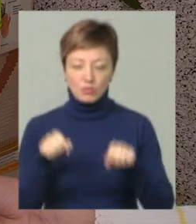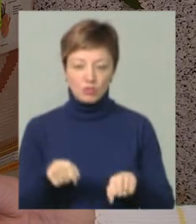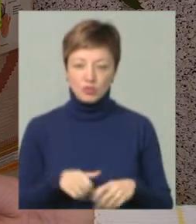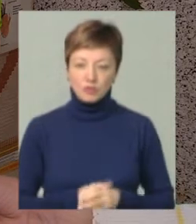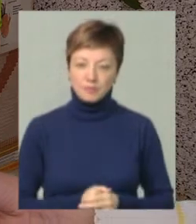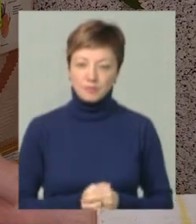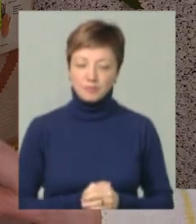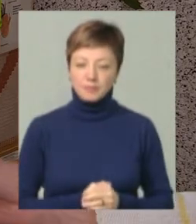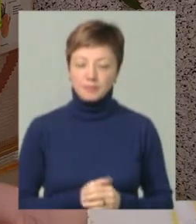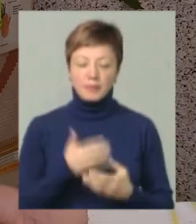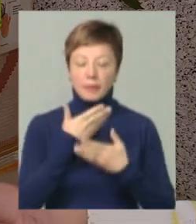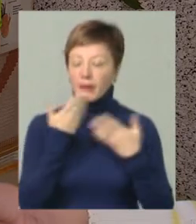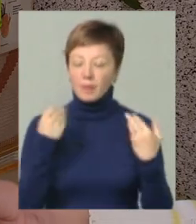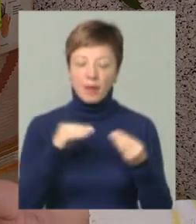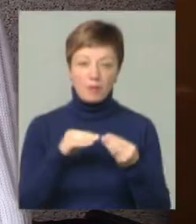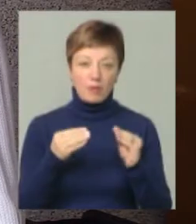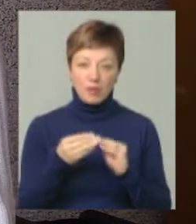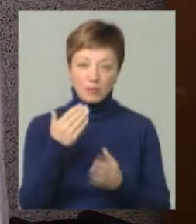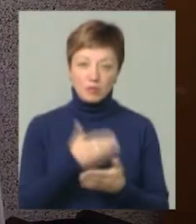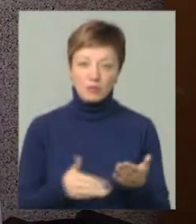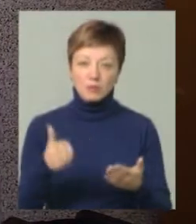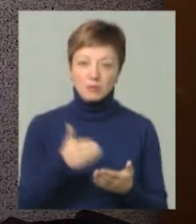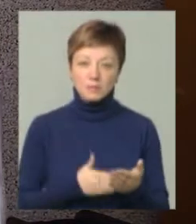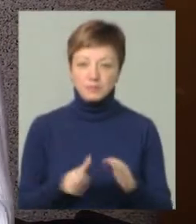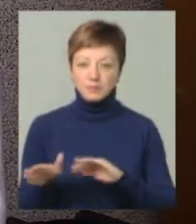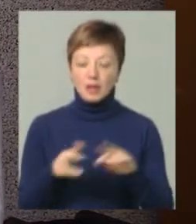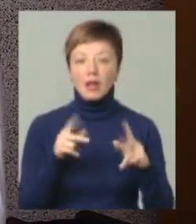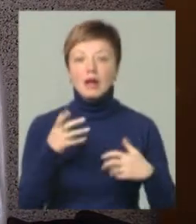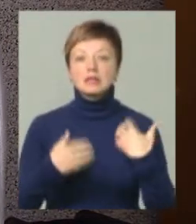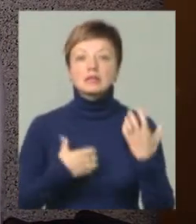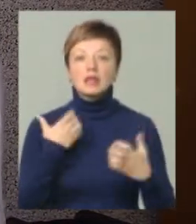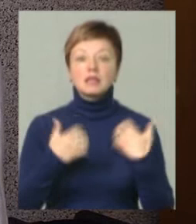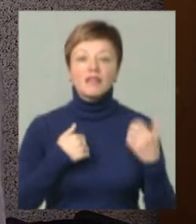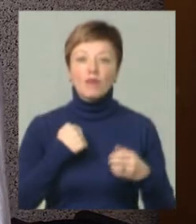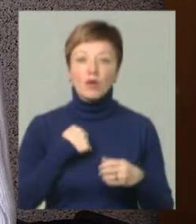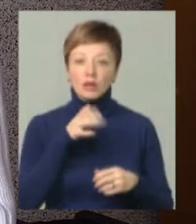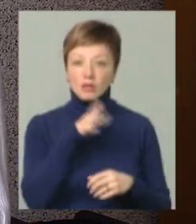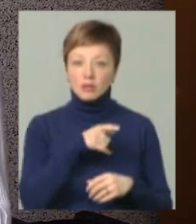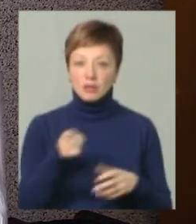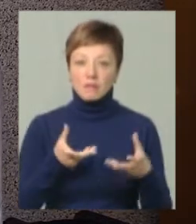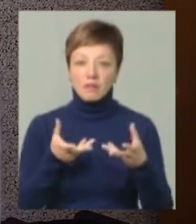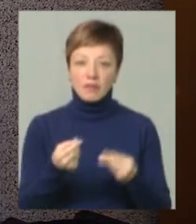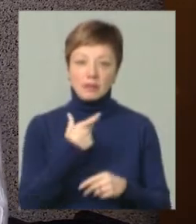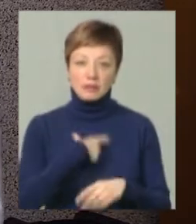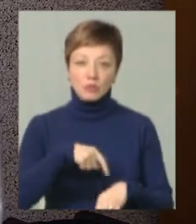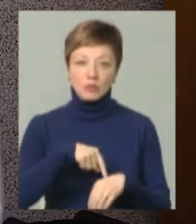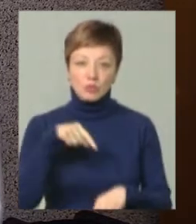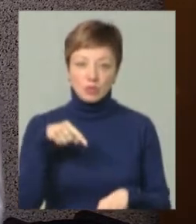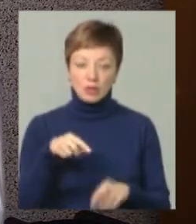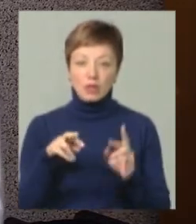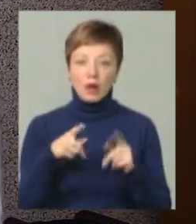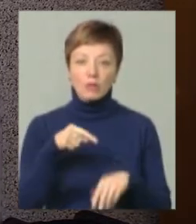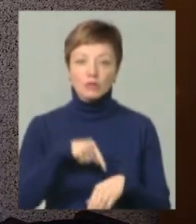на інші. Немає проблеми абсолютно. Як стреси от воєнного часу позначаються на самопочутті, власне на тому,